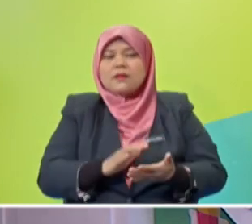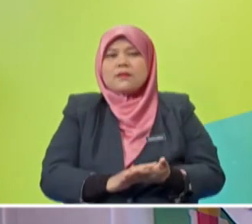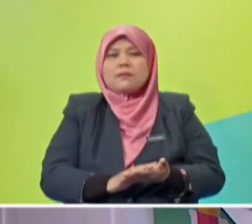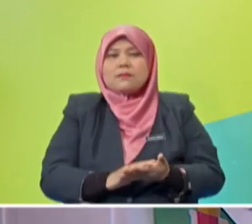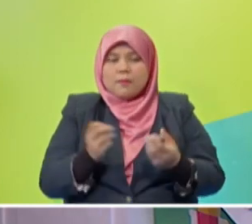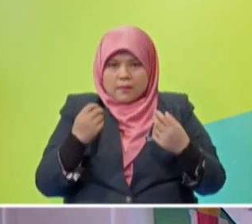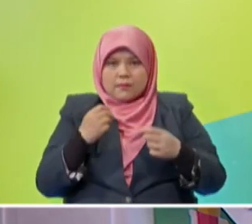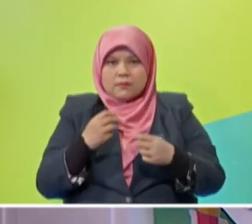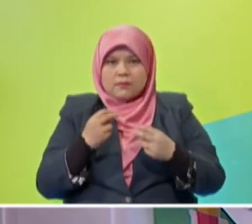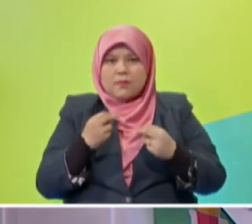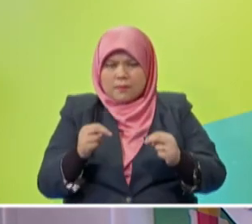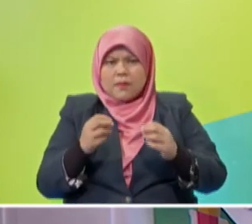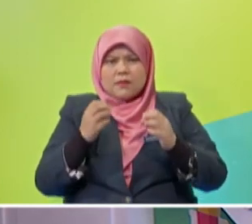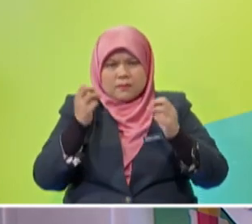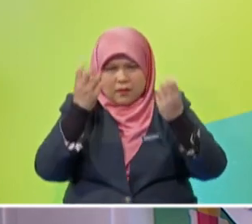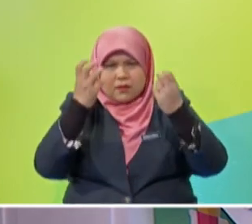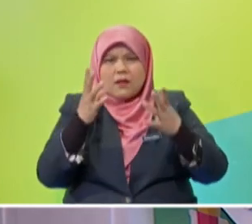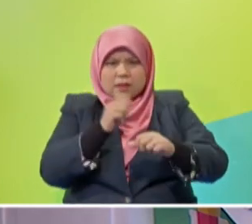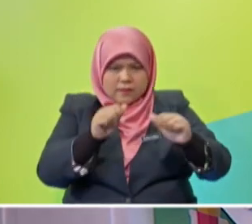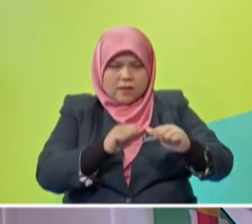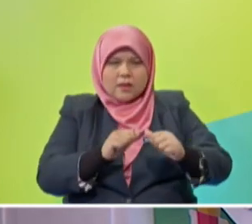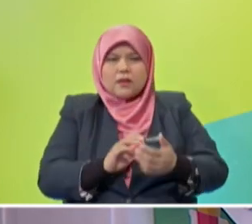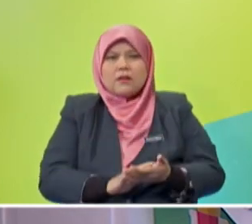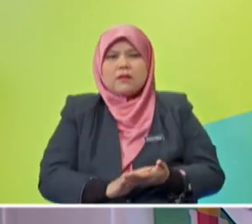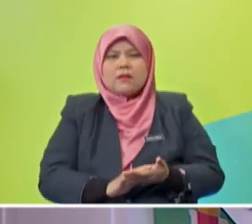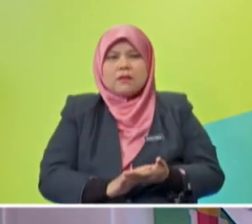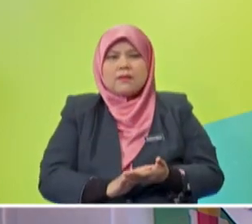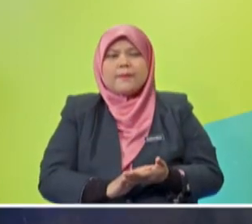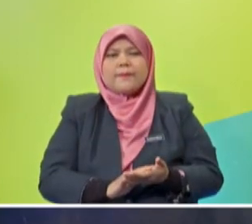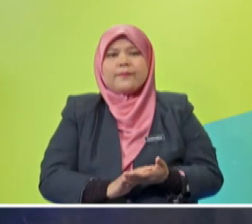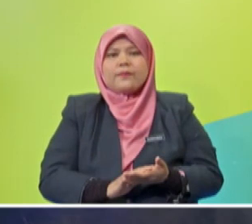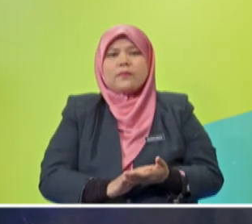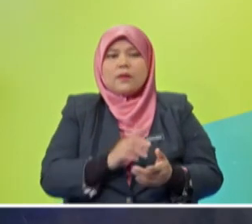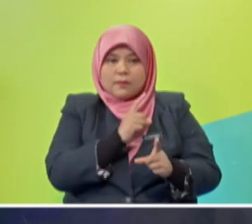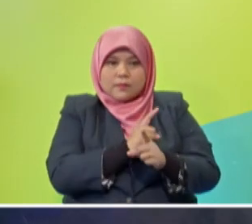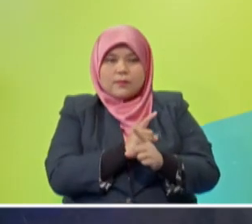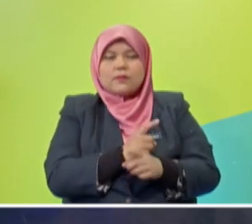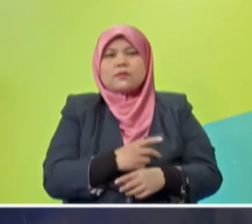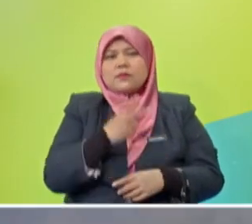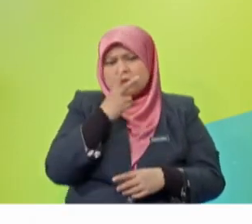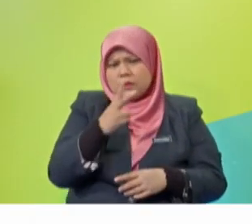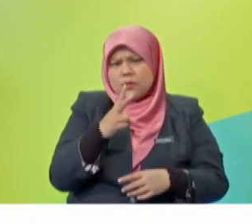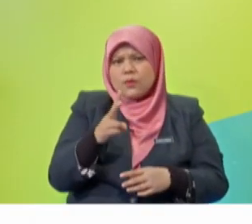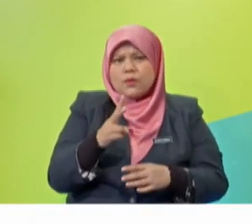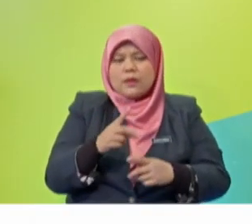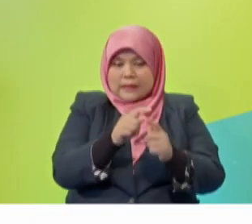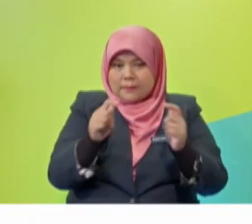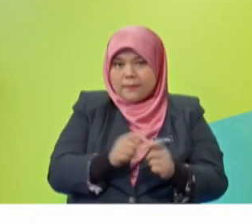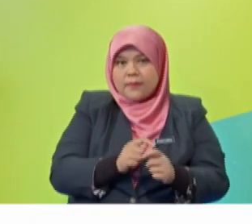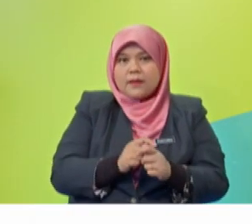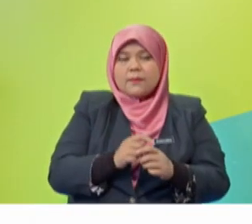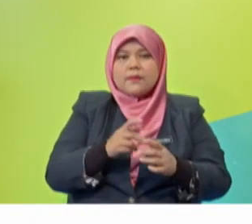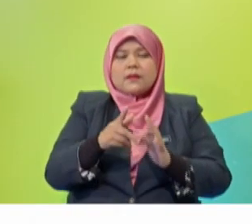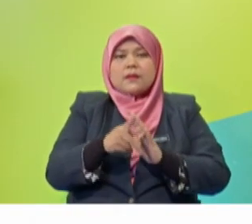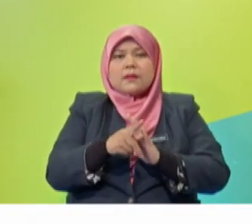memang banyaklah aktiviti yang boleh kita buat. Banyak, betul. Dekat pelancong. Betul. Kalau kita lihat kepada kawasan pelancongan yang kita